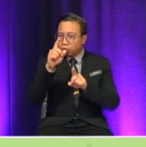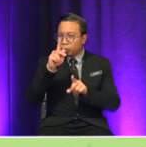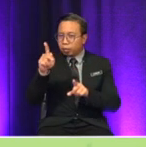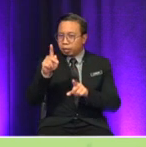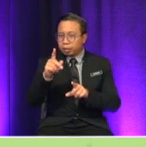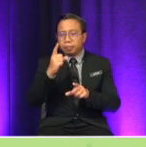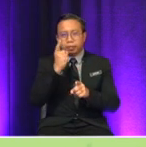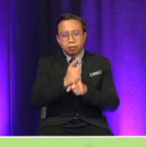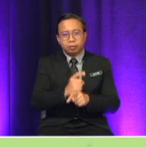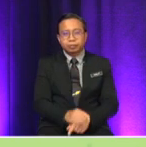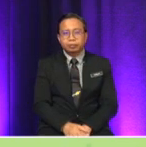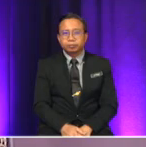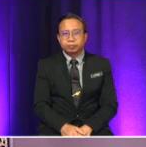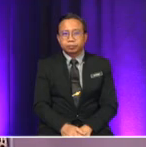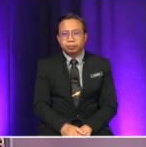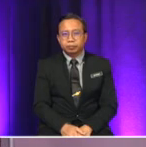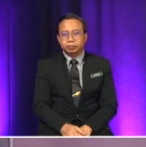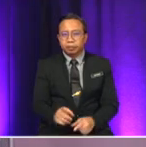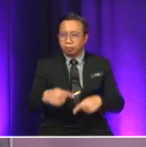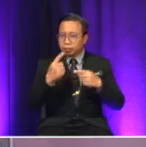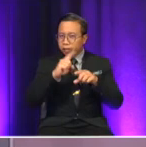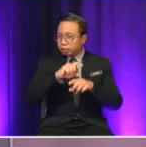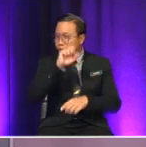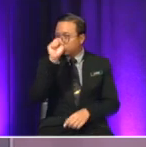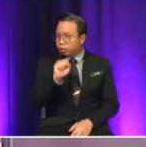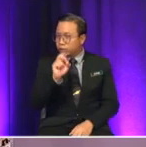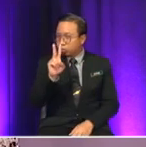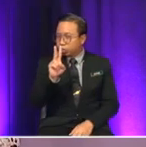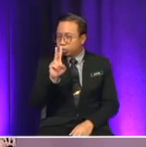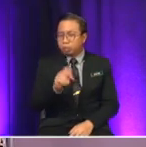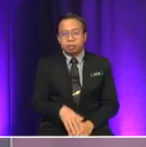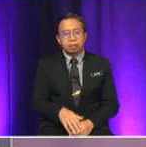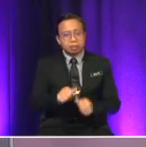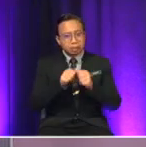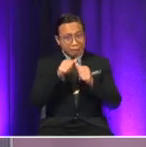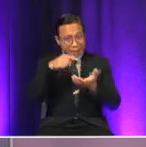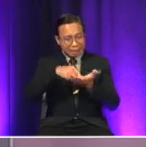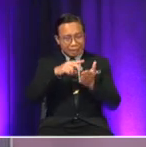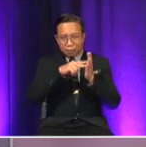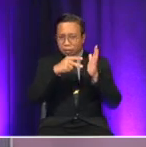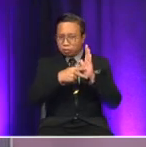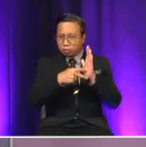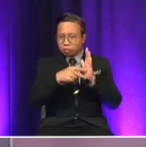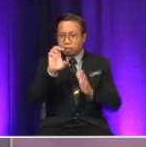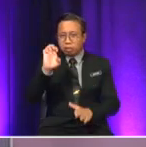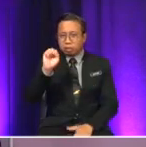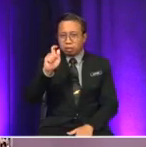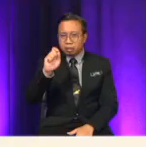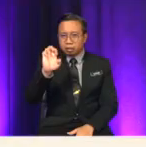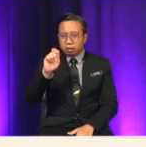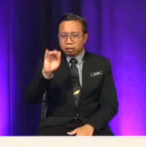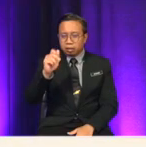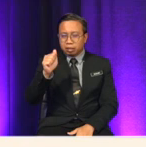tepat eh. Okey, baik, kita pergi kepada soalan yang kedua. Berikut ialah definisi bagi estetika, perkusi dan